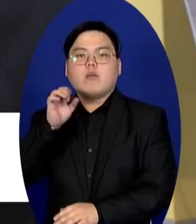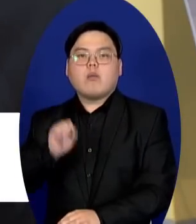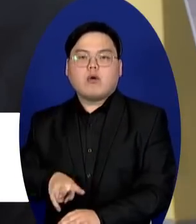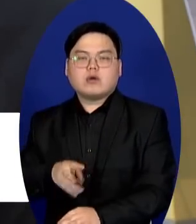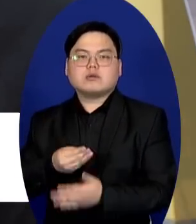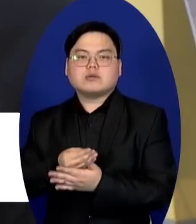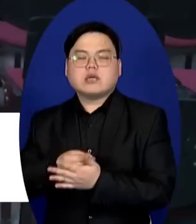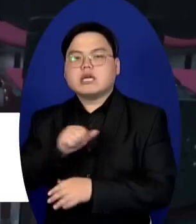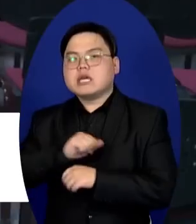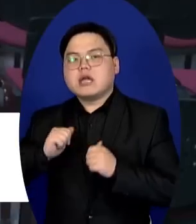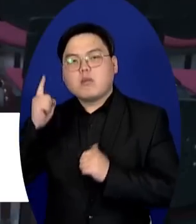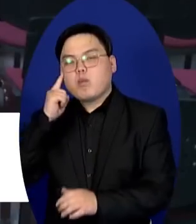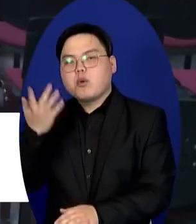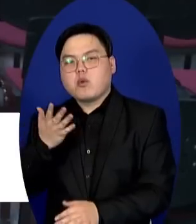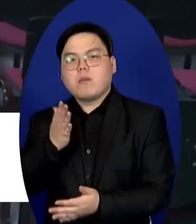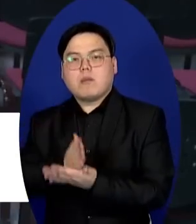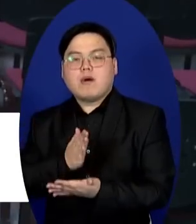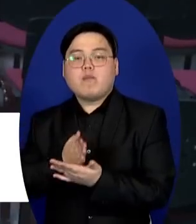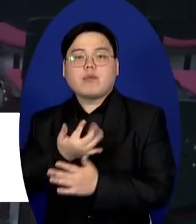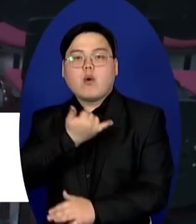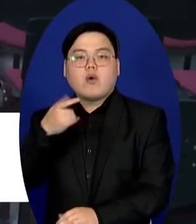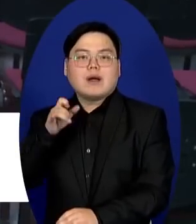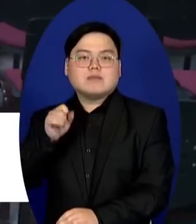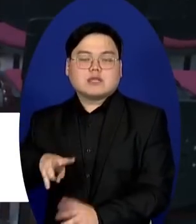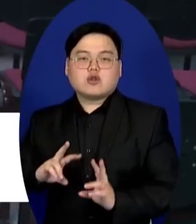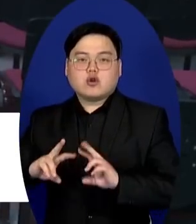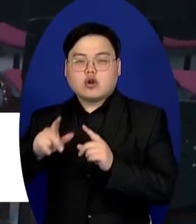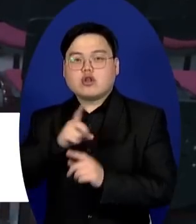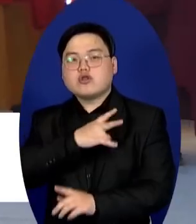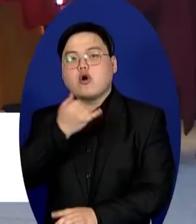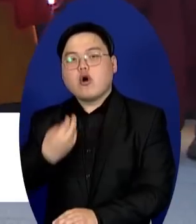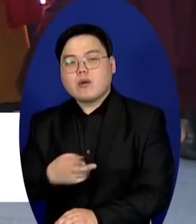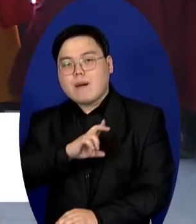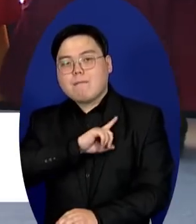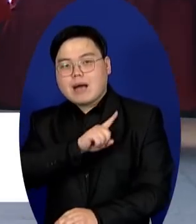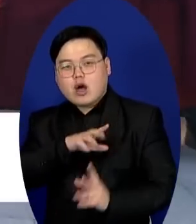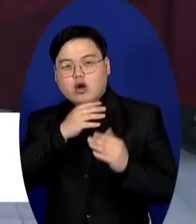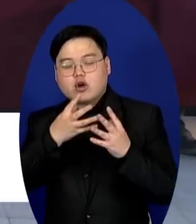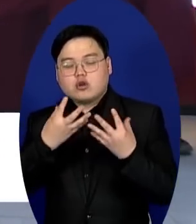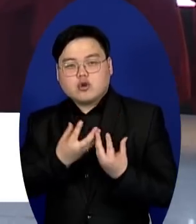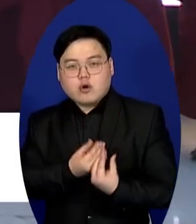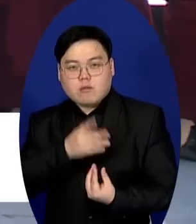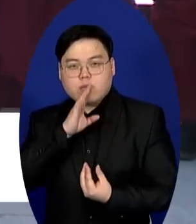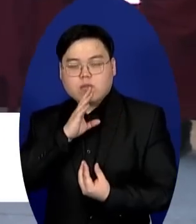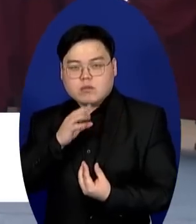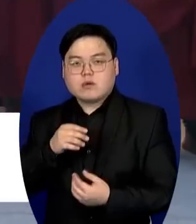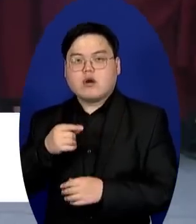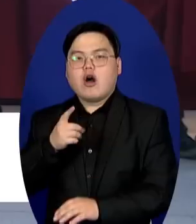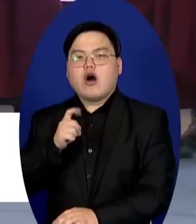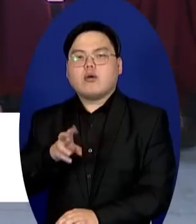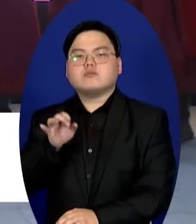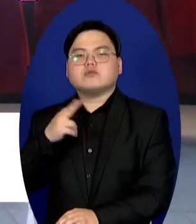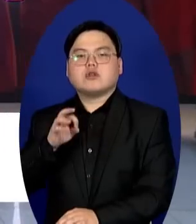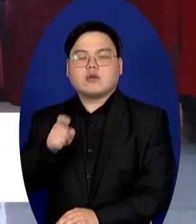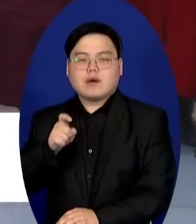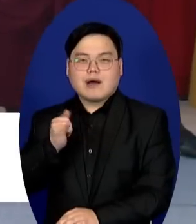заалтыг бол иргэд бол мэддэг. Өөр амьсгалын өөрчлөлт, нөөц баялагын хомсдол, ан амтын ургамал төрөл зүйлс, цөөрч хомсдох аюул өдөр